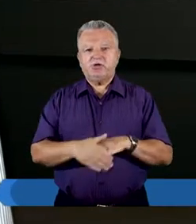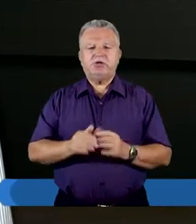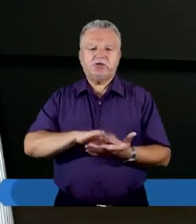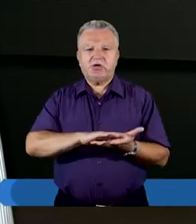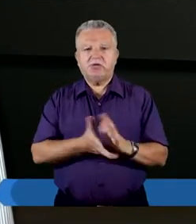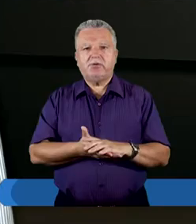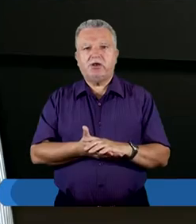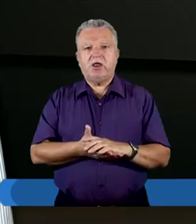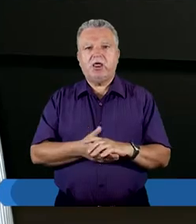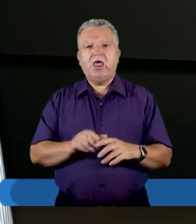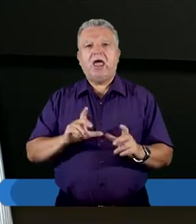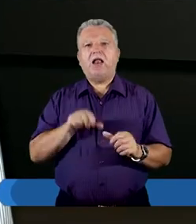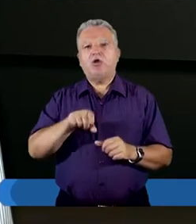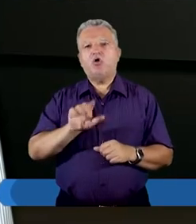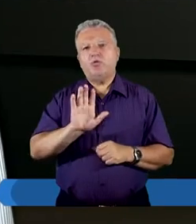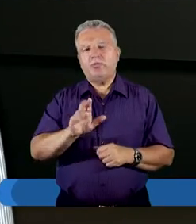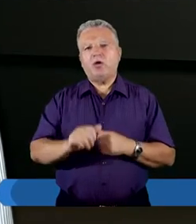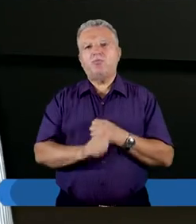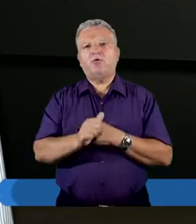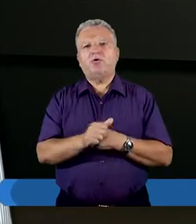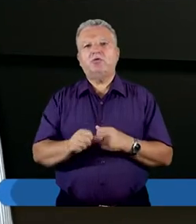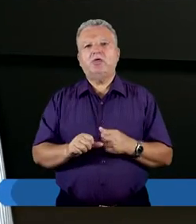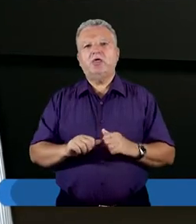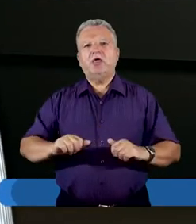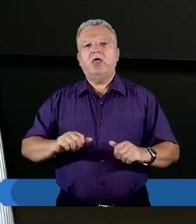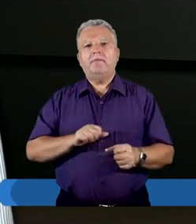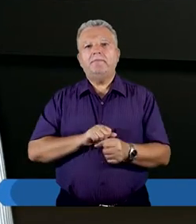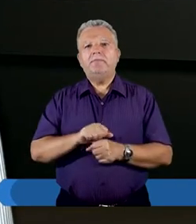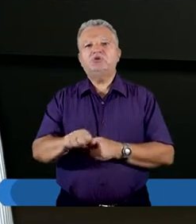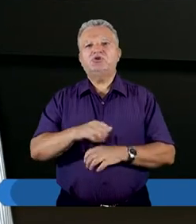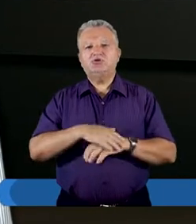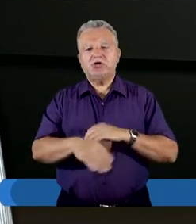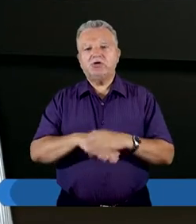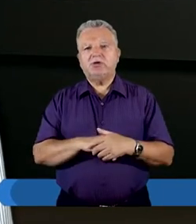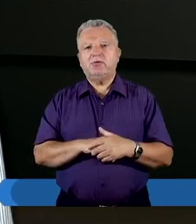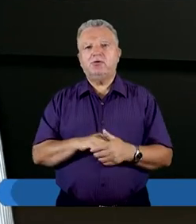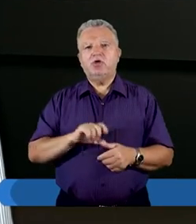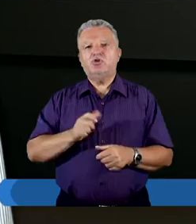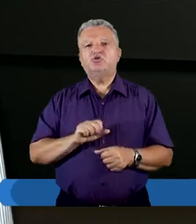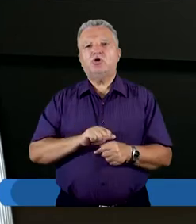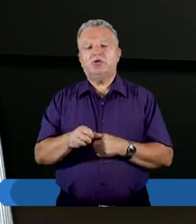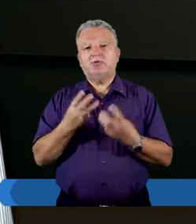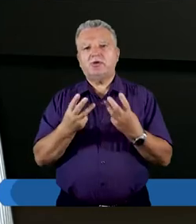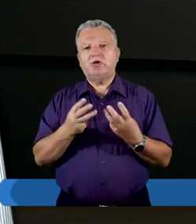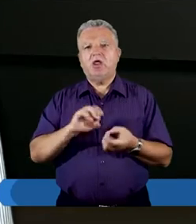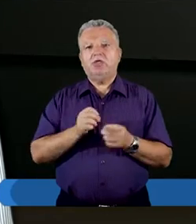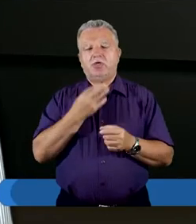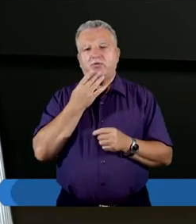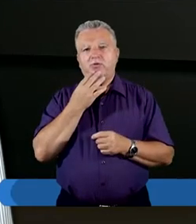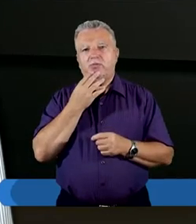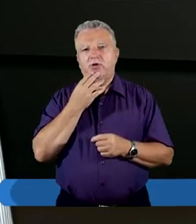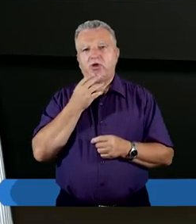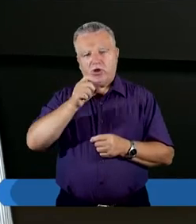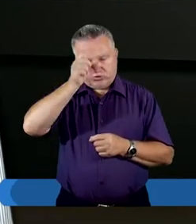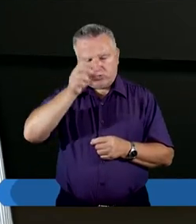miał powody do tego, żeby być szczęśliwym i był szczęśliwym, co też jest, wiecie, ważne. Bo kiedy mówimy czasami o tym, że człowiek przeżywa trudny